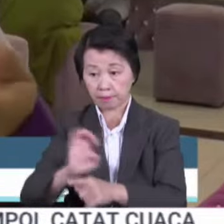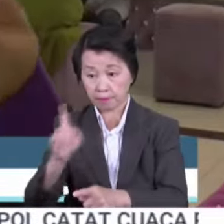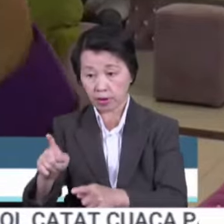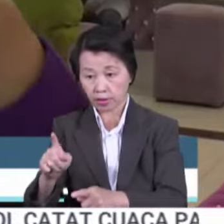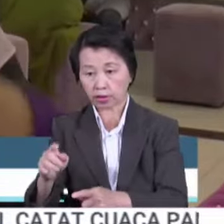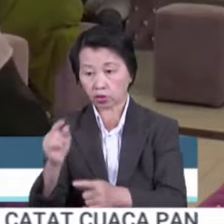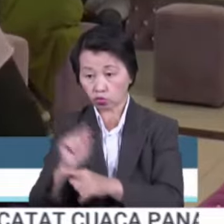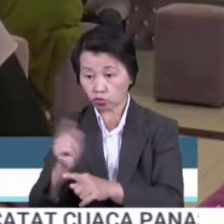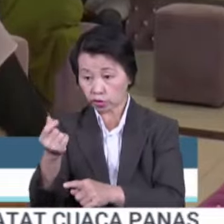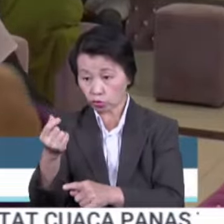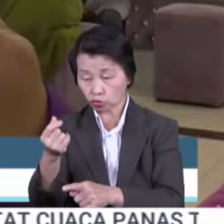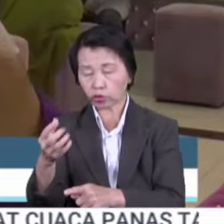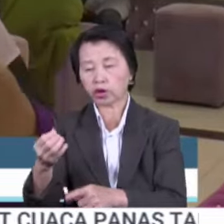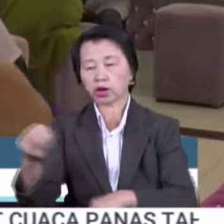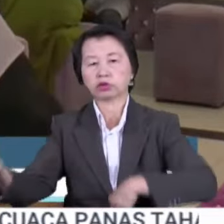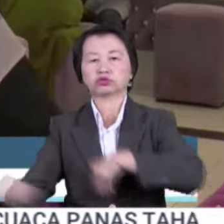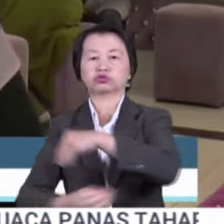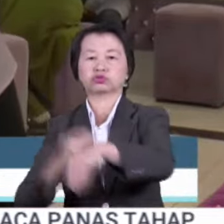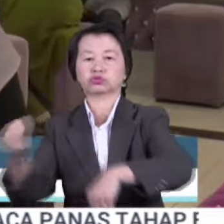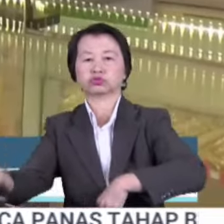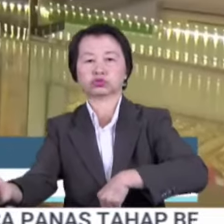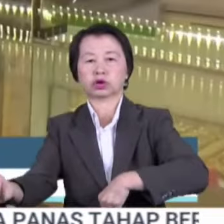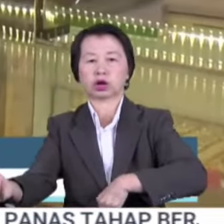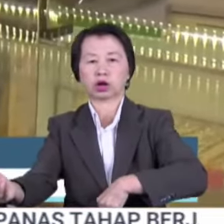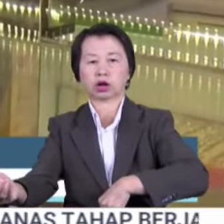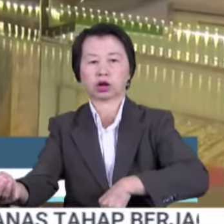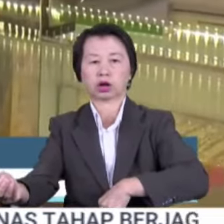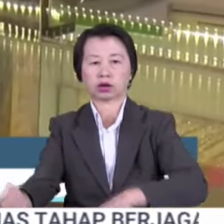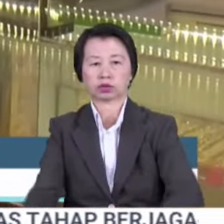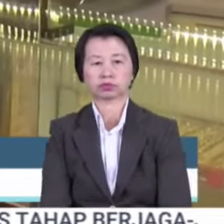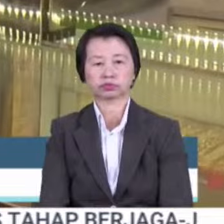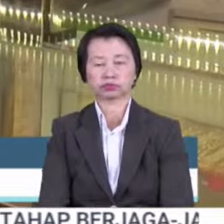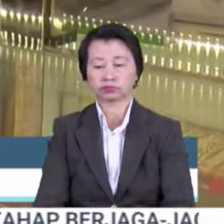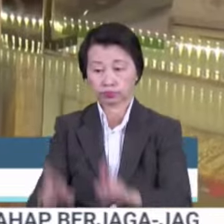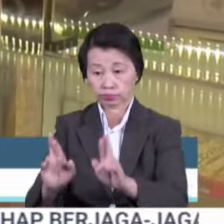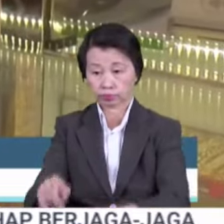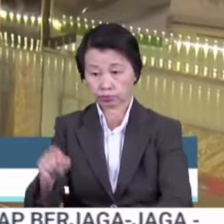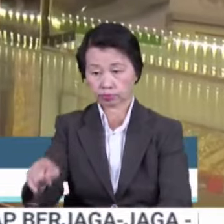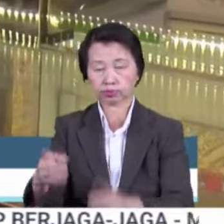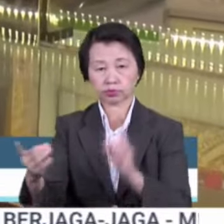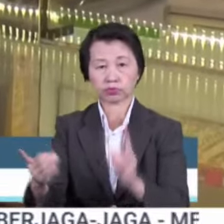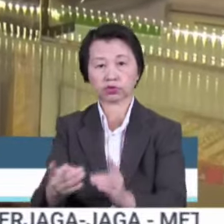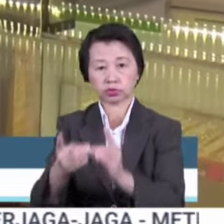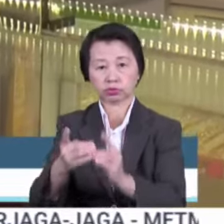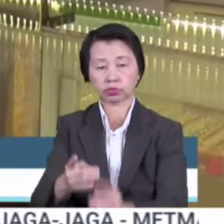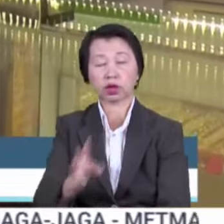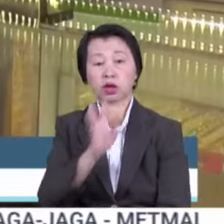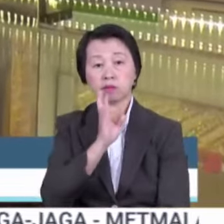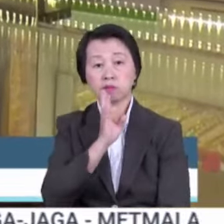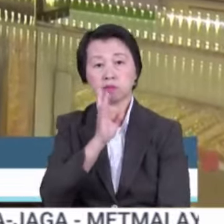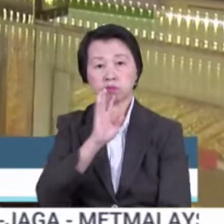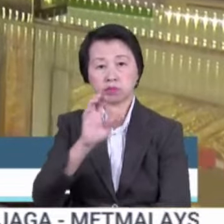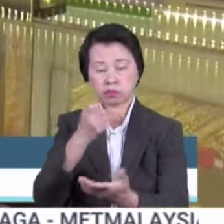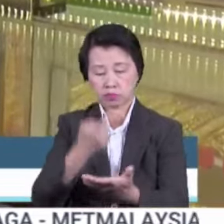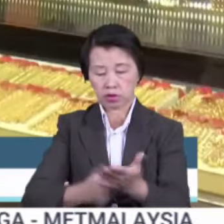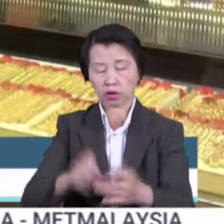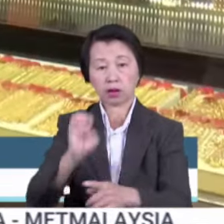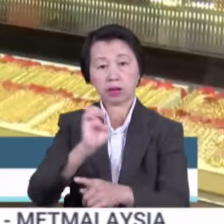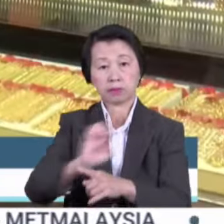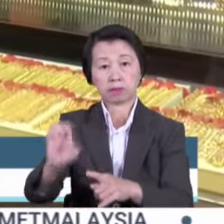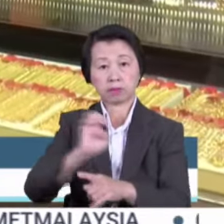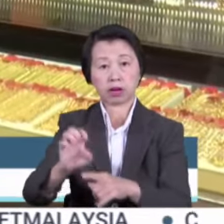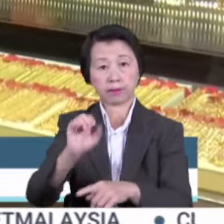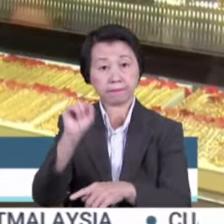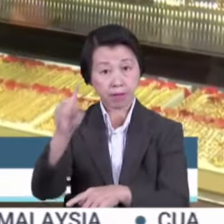kalau ndak pakai duit Dia akan suka dengan dalam bentuk case lah pelanggan yang ditemui mengakui agak emas yang mahal ketika